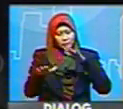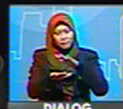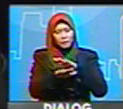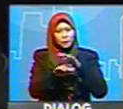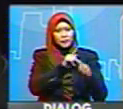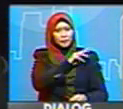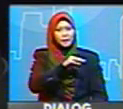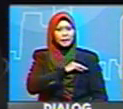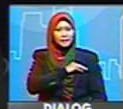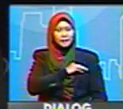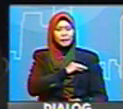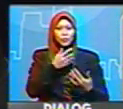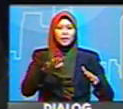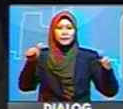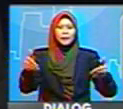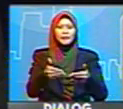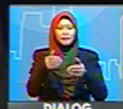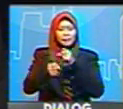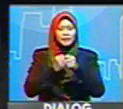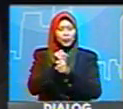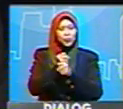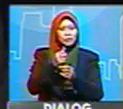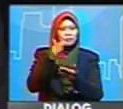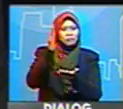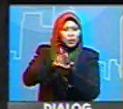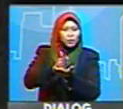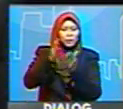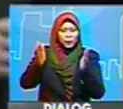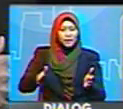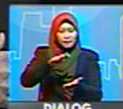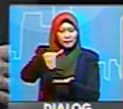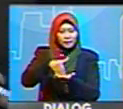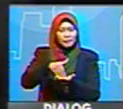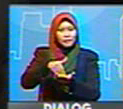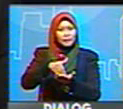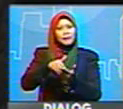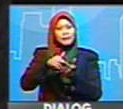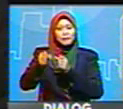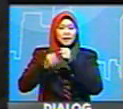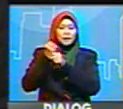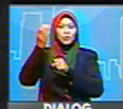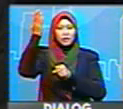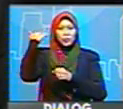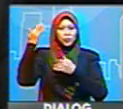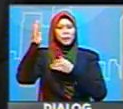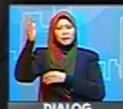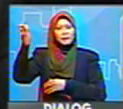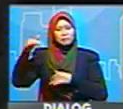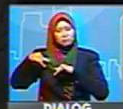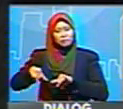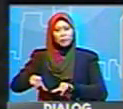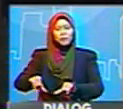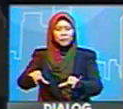memperkenalkan tahun jihad perangi orang tengah bermula tahun lalu dan akan diteruskan ke masa-masa yang akan